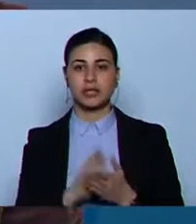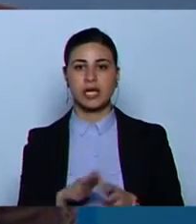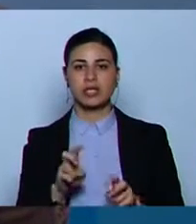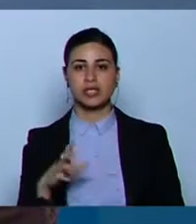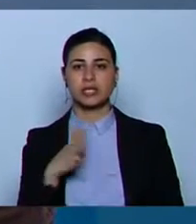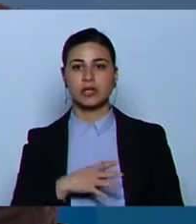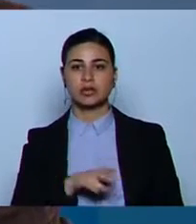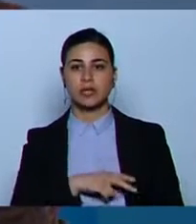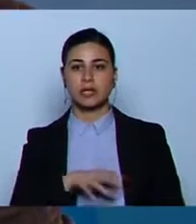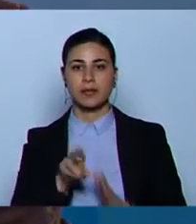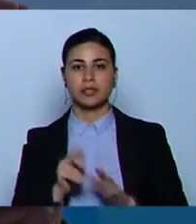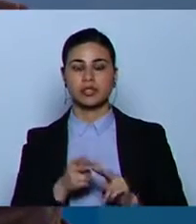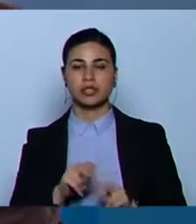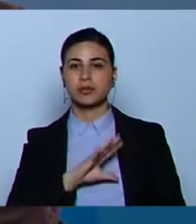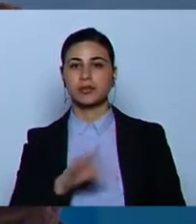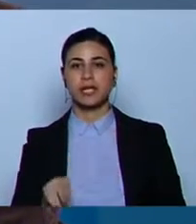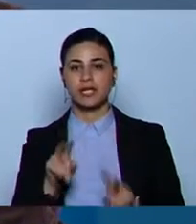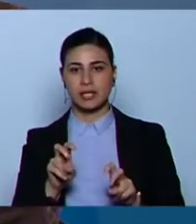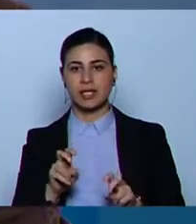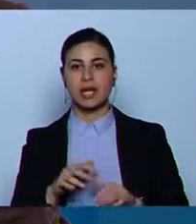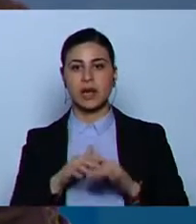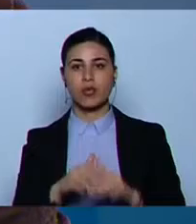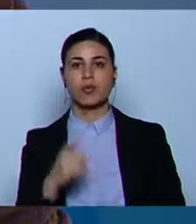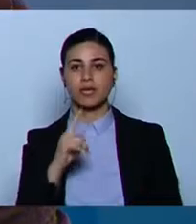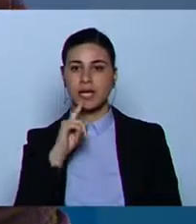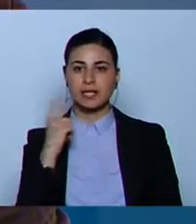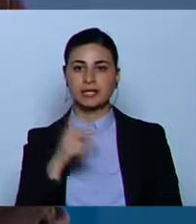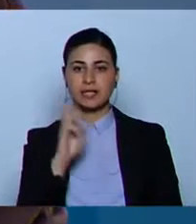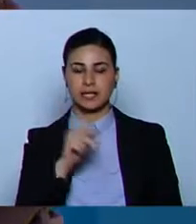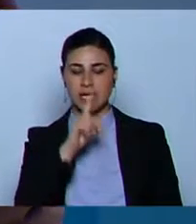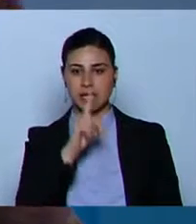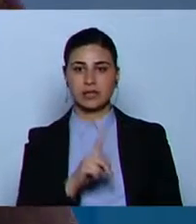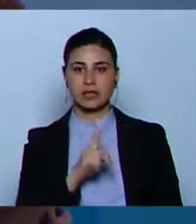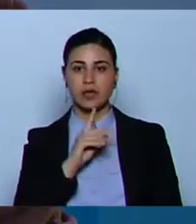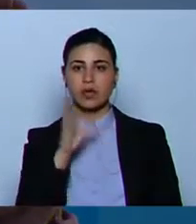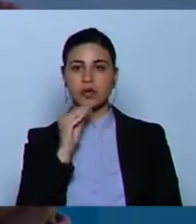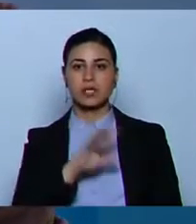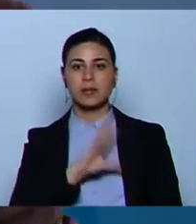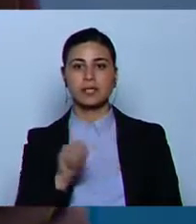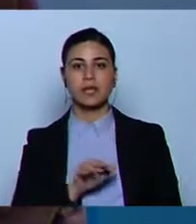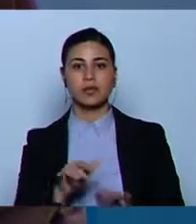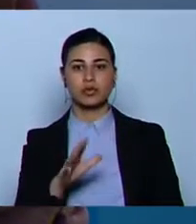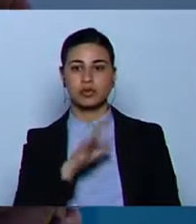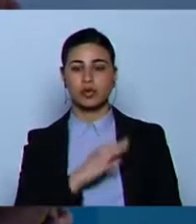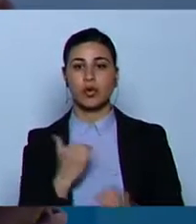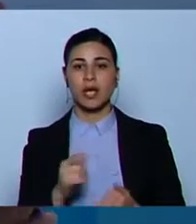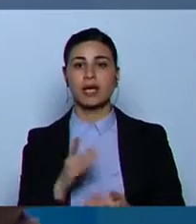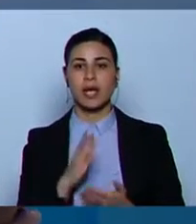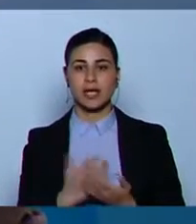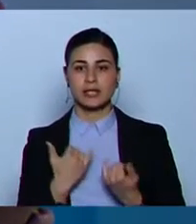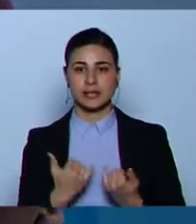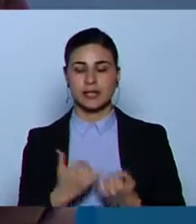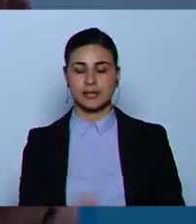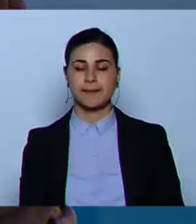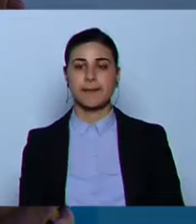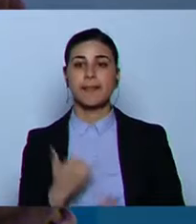განხილვები საქართველოს პარლამენტში. ეს არის მთელი ამ პროცესისთვის გამოყოფილი 1 წელი და 1 თვე, როცა მთელი ეს პროცესი მიდიოდა. ეხლა რა გვაქვს დღეს? დღეს